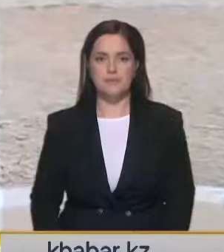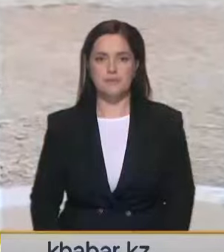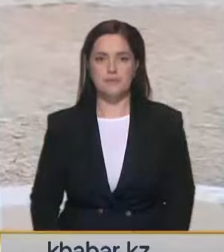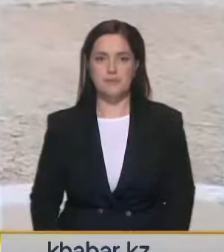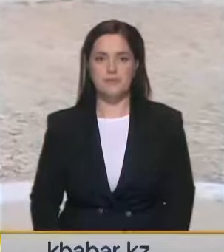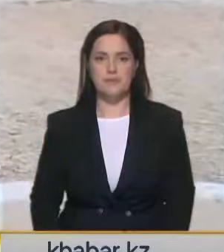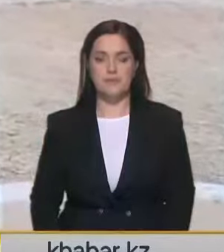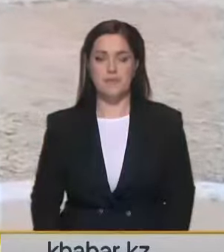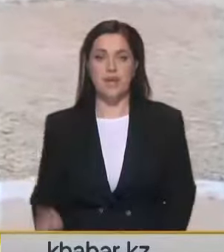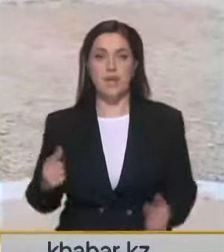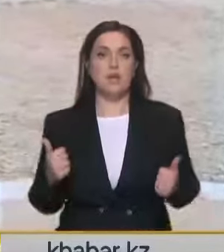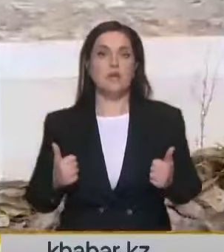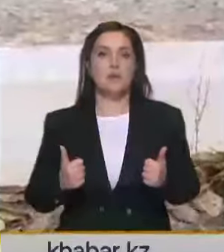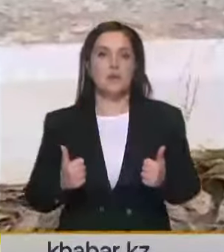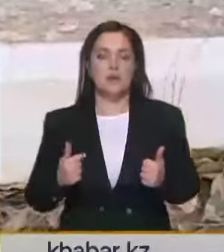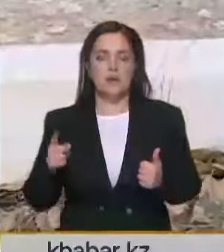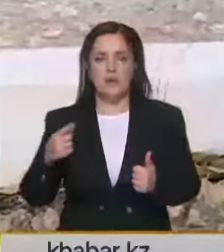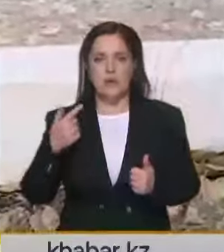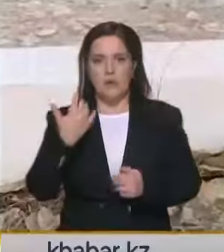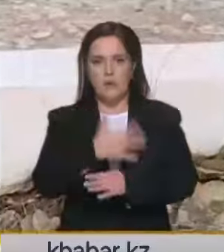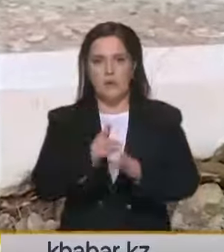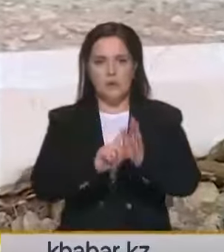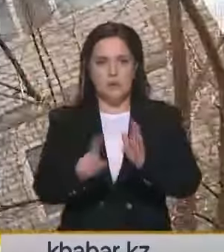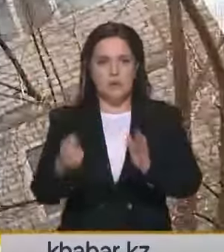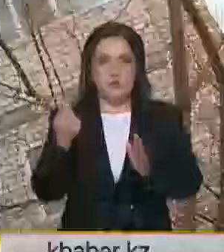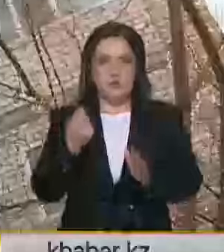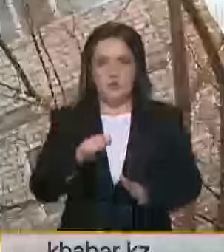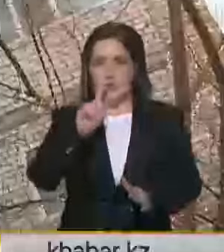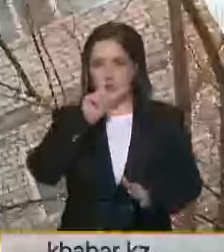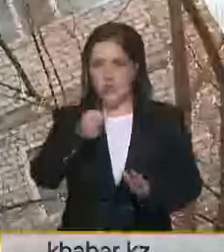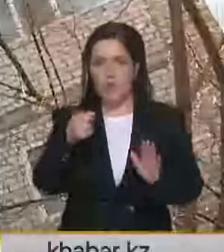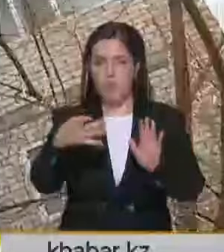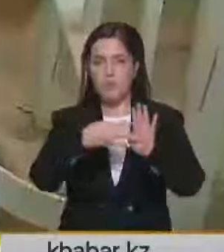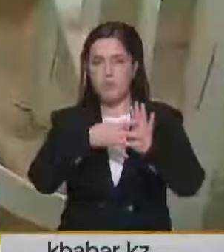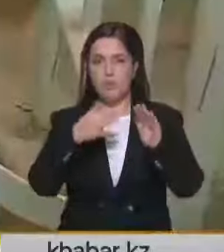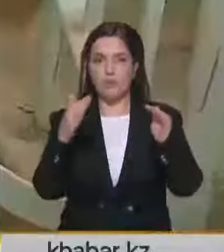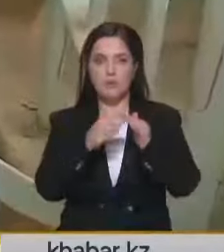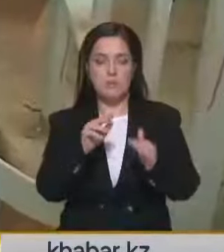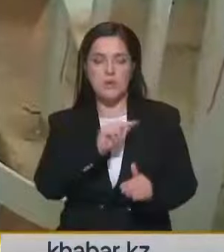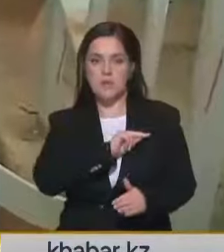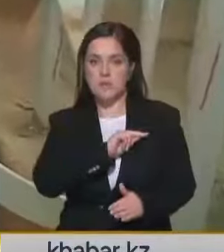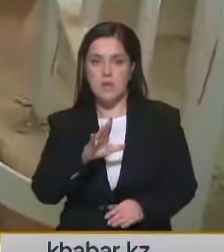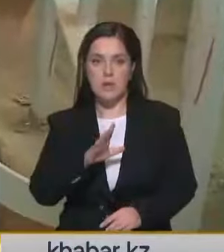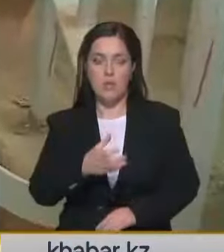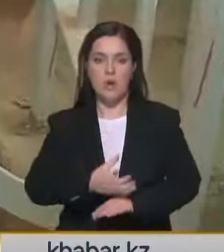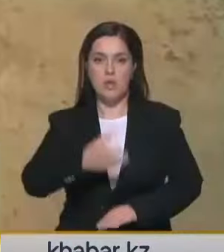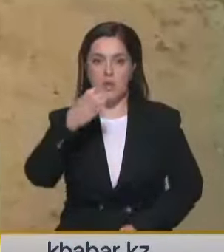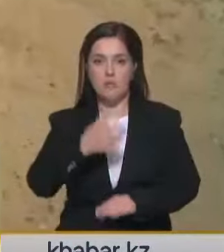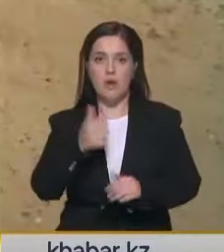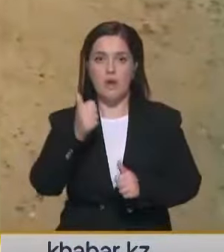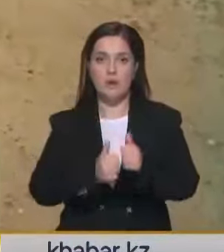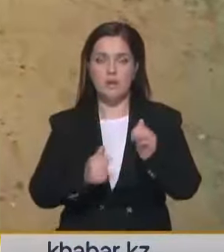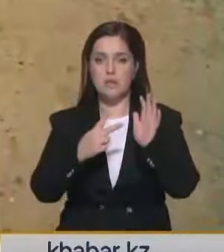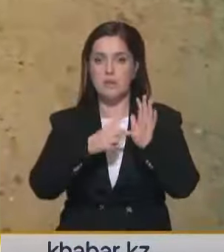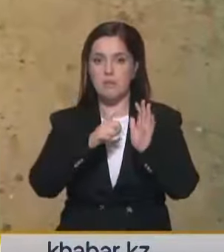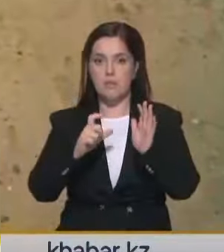Зоя Сарева старается лишний раз не выходить на улицу. Больше года в 9-этажном доме, в котором она живет, не работает лифт. Каждый подъем и спуск с